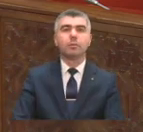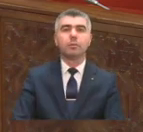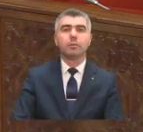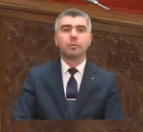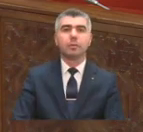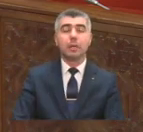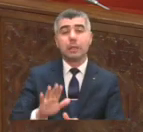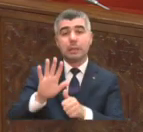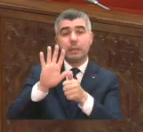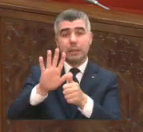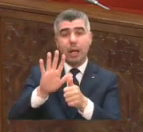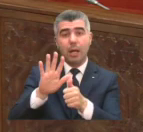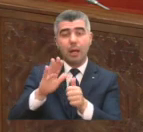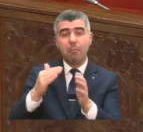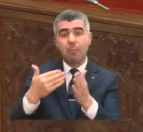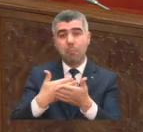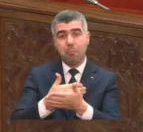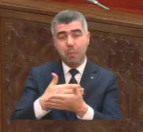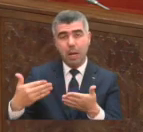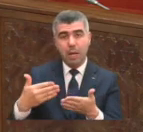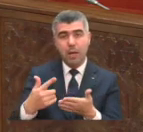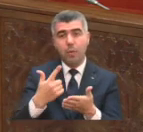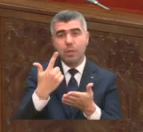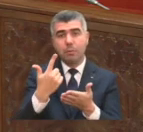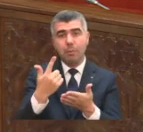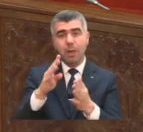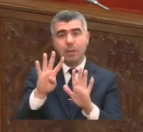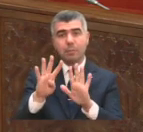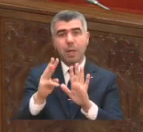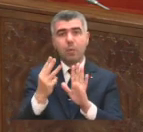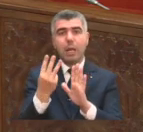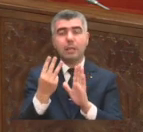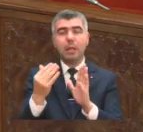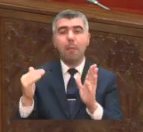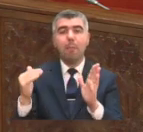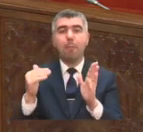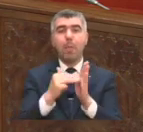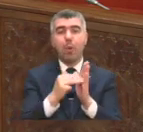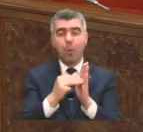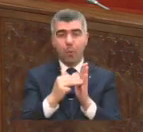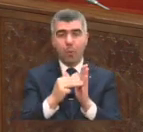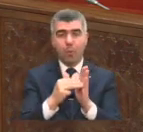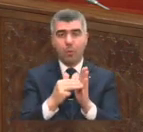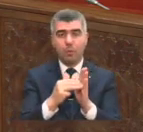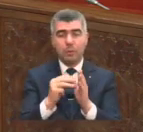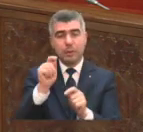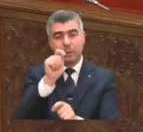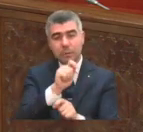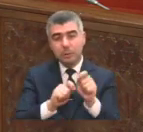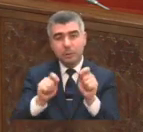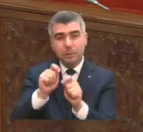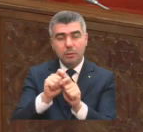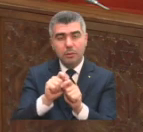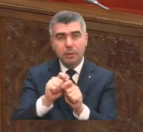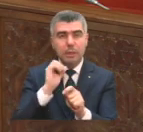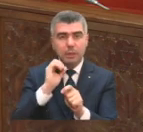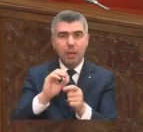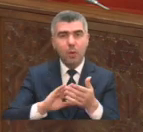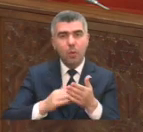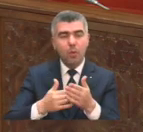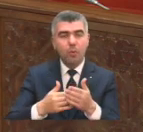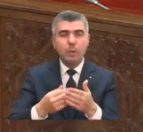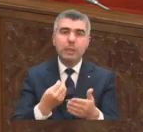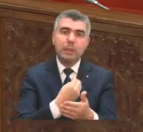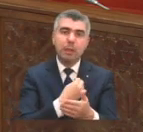6 مليار و187 مليون اللي مرصوده للاستثمار والتهيئه ولاعاده التاهيل ديال القطاع.